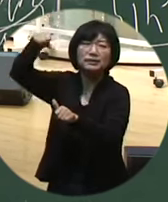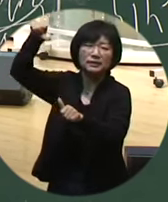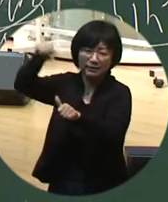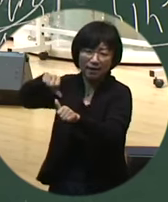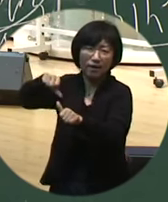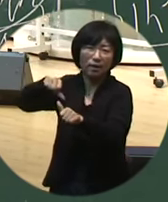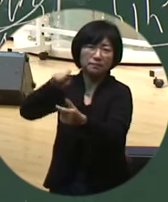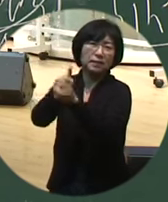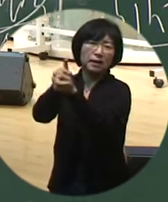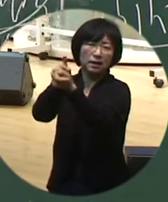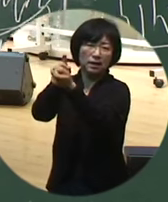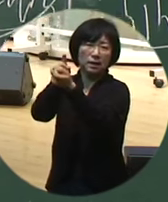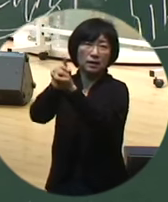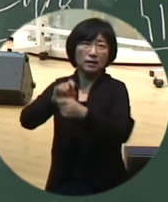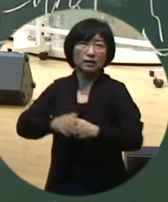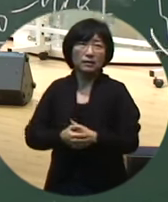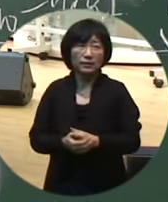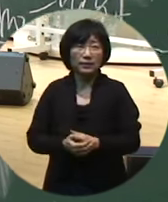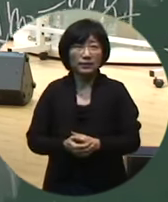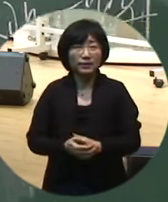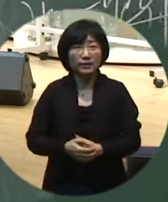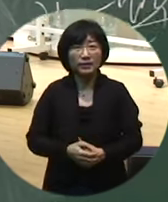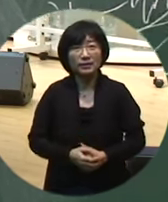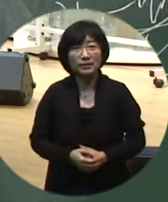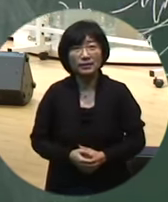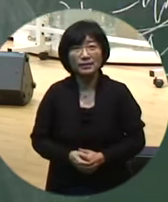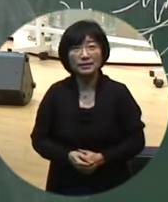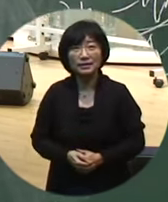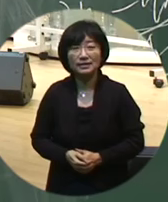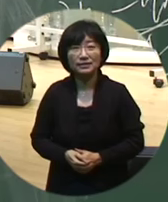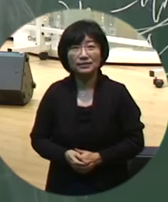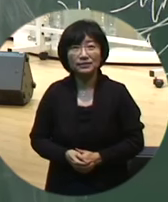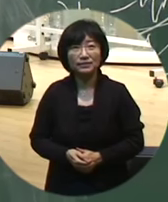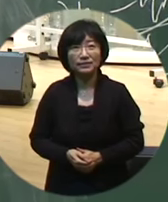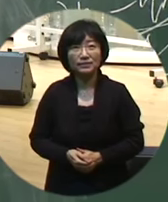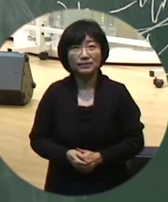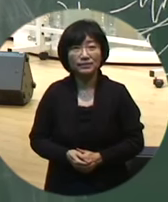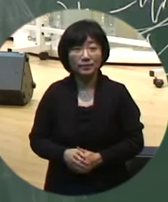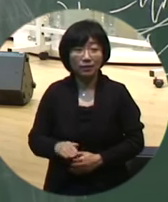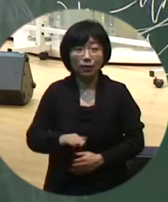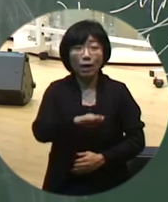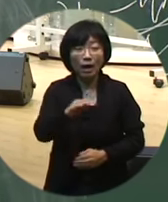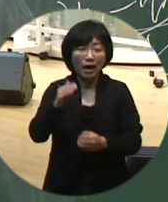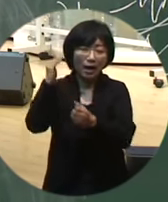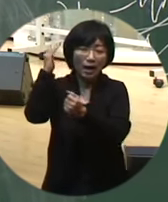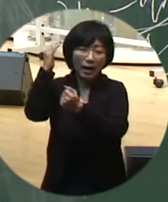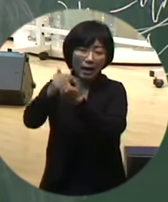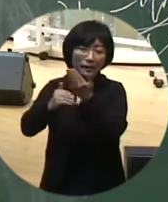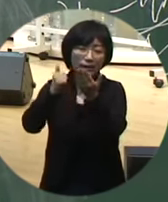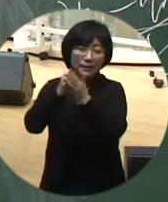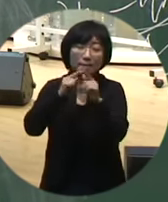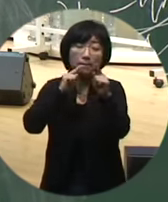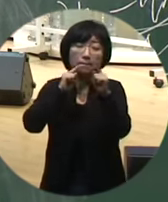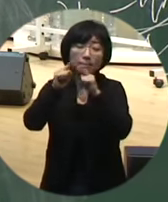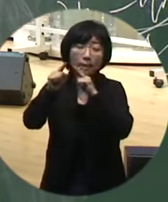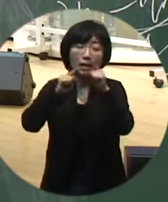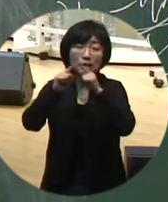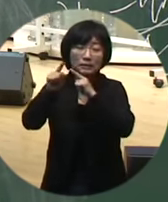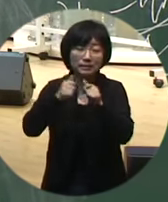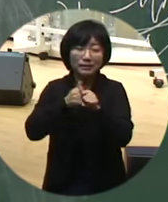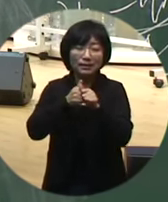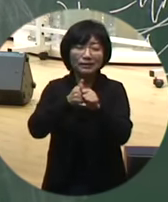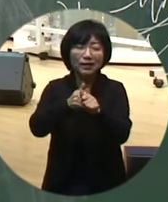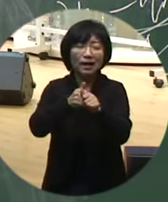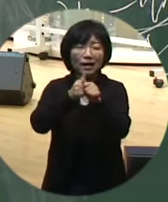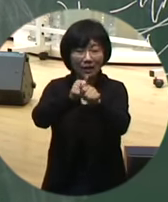curses and disasters came. 그래서 여러분 사실 우리가 말씀을 따라가야 되지. 말씀을 따라가지 않으면 그